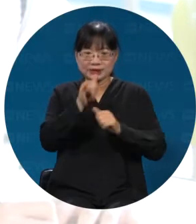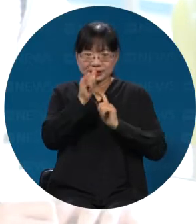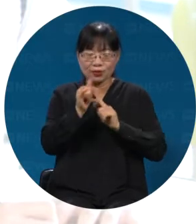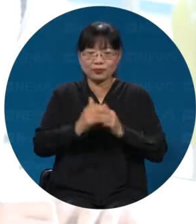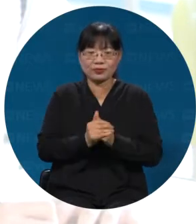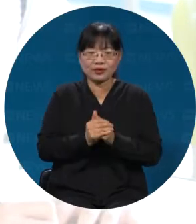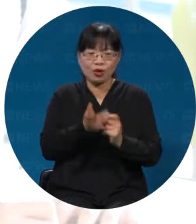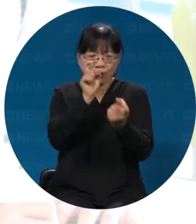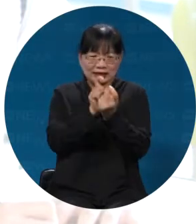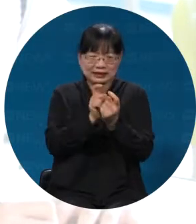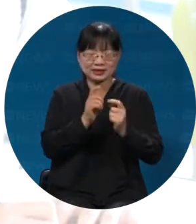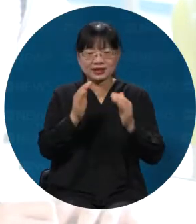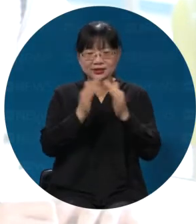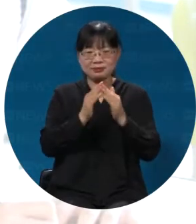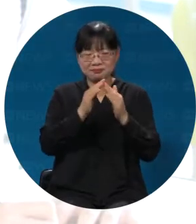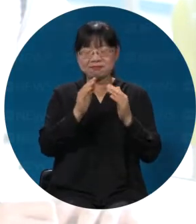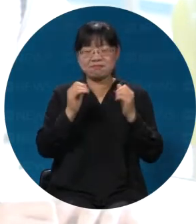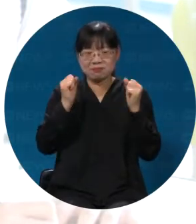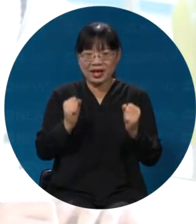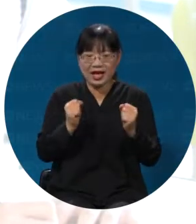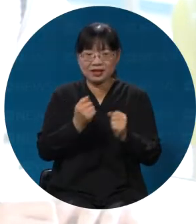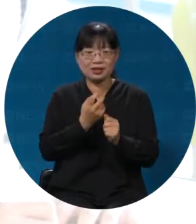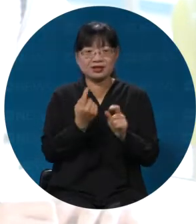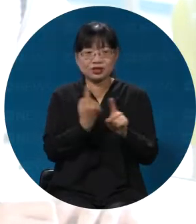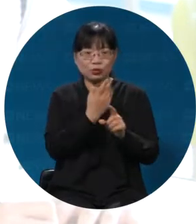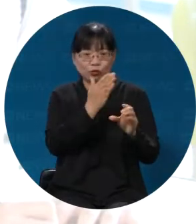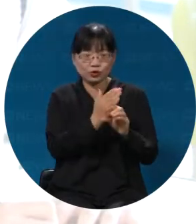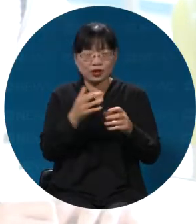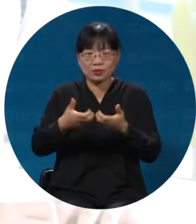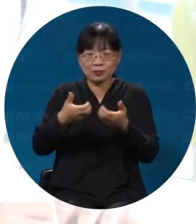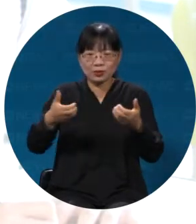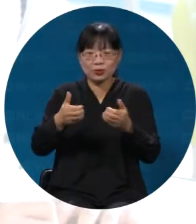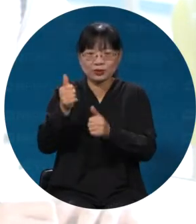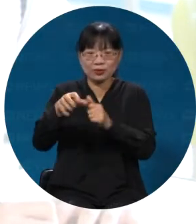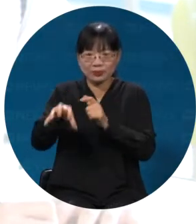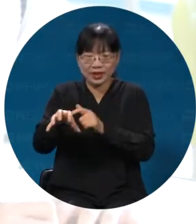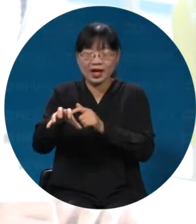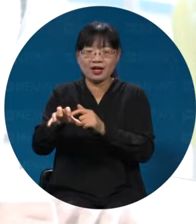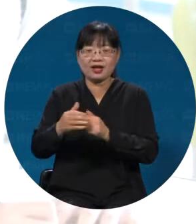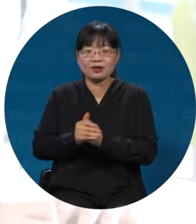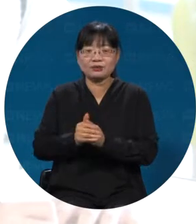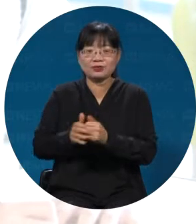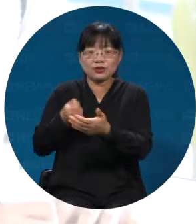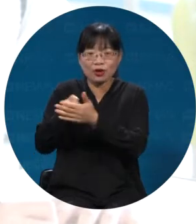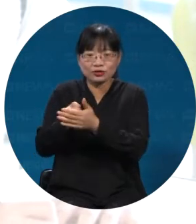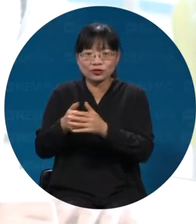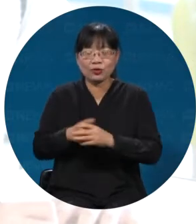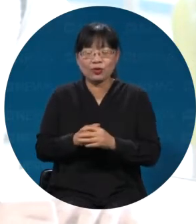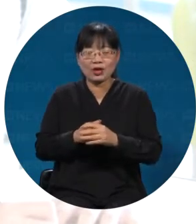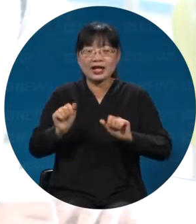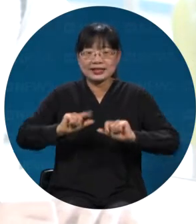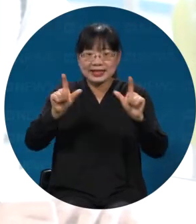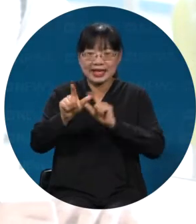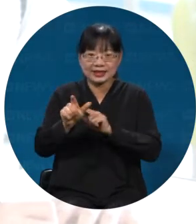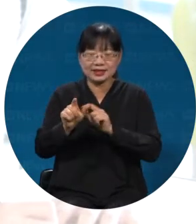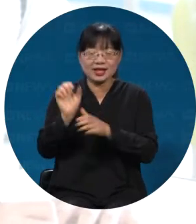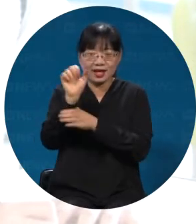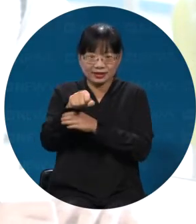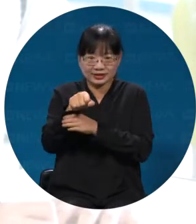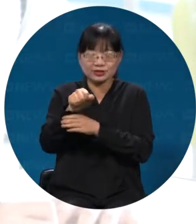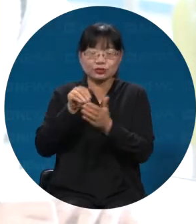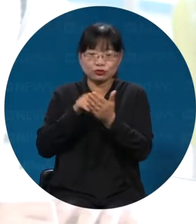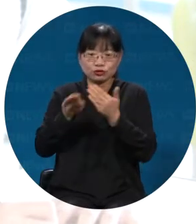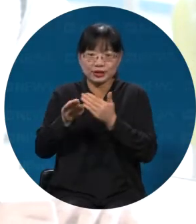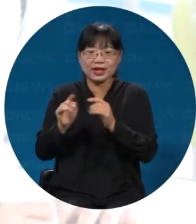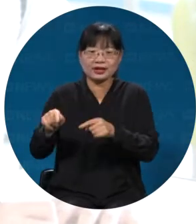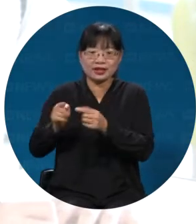재택 치료 중인 수험생은 별도 시험장으로 배정되고 수능 당일 외출 허용을 받아 응시합니다 이번 치료 중인